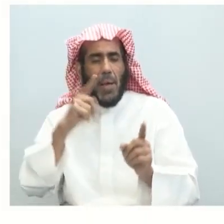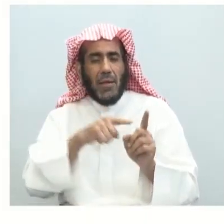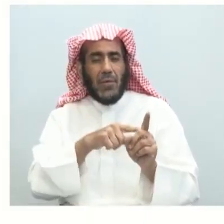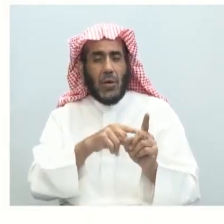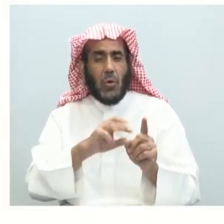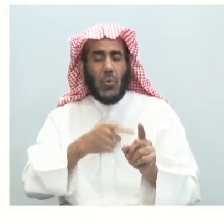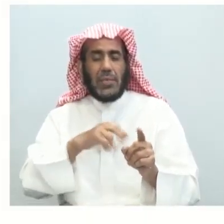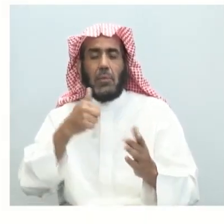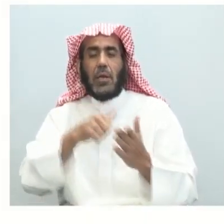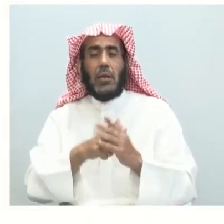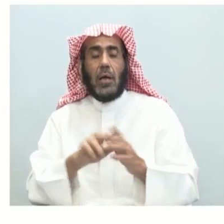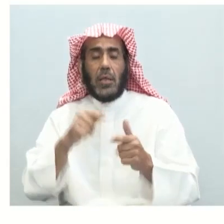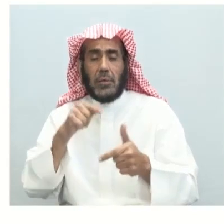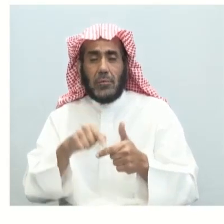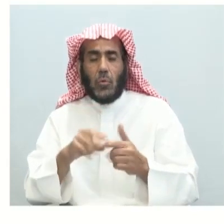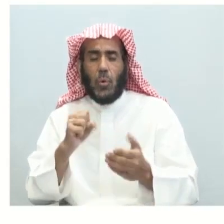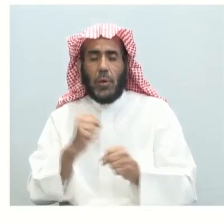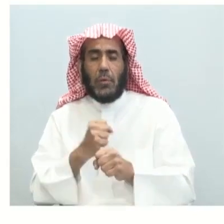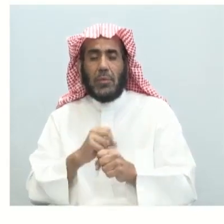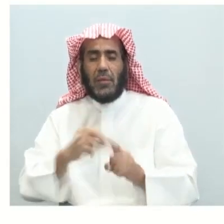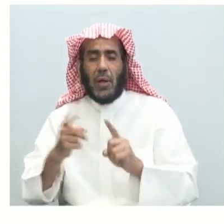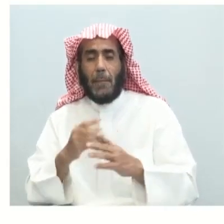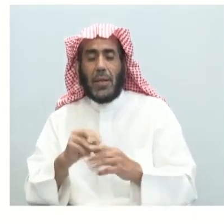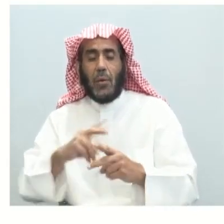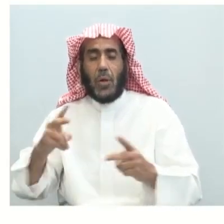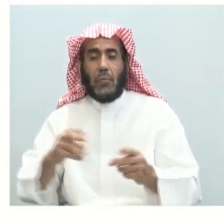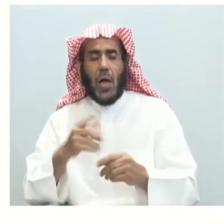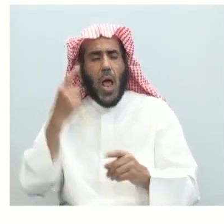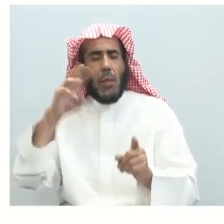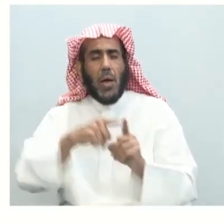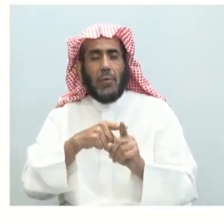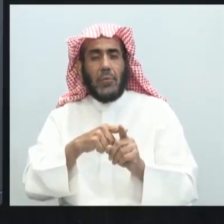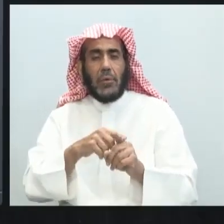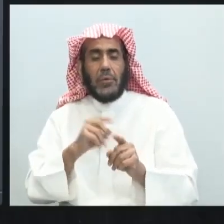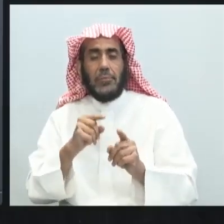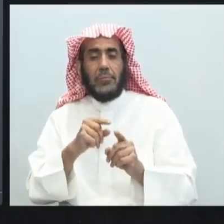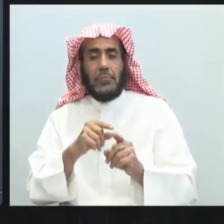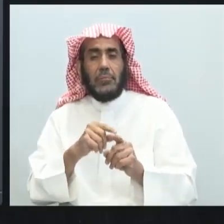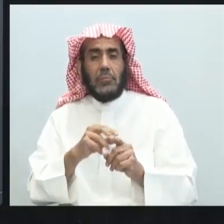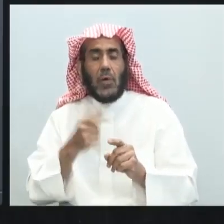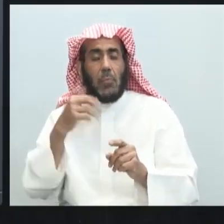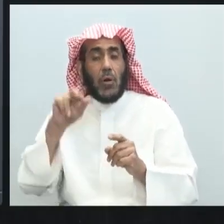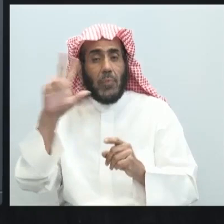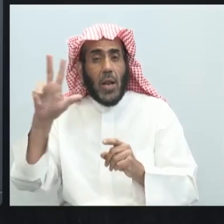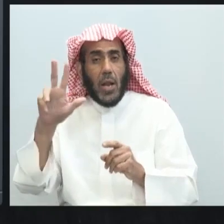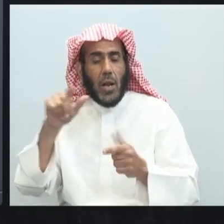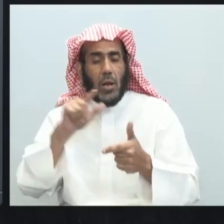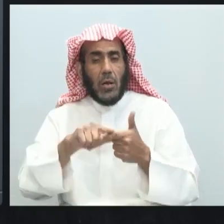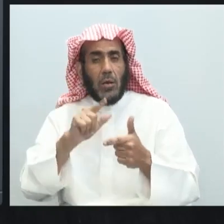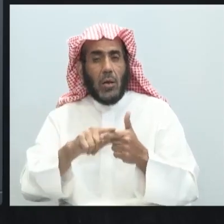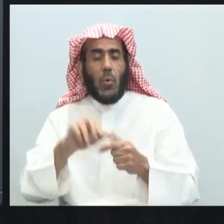واسم النكره ايضا قمنا بالتفرقه بين انواع المعارف فتعرفنا على المعرف بال